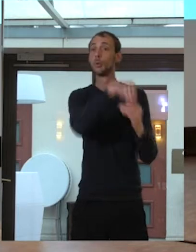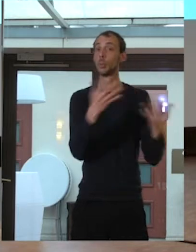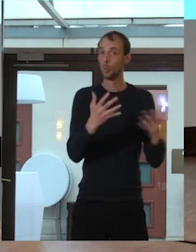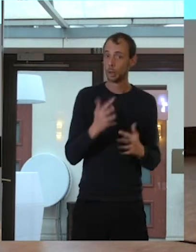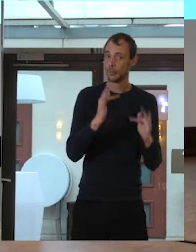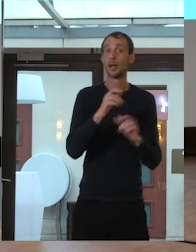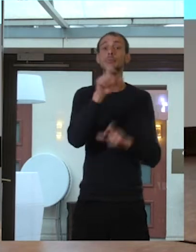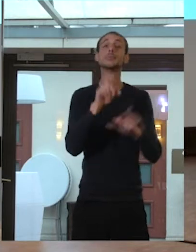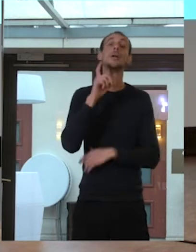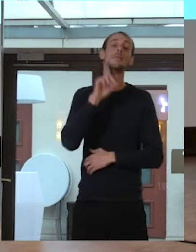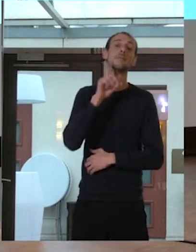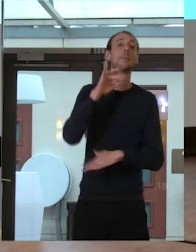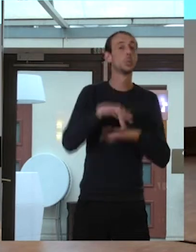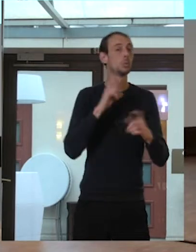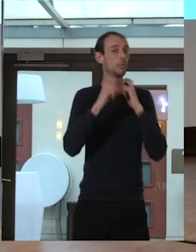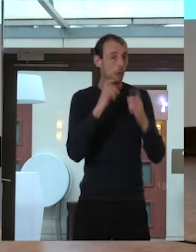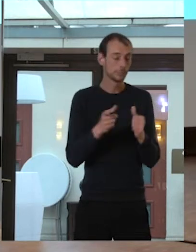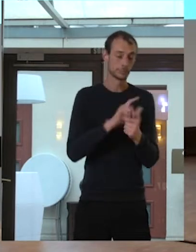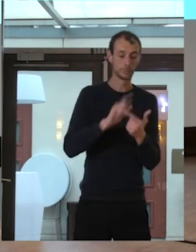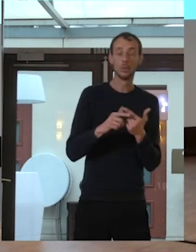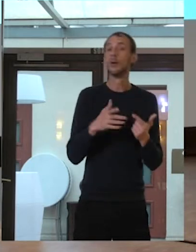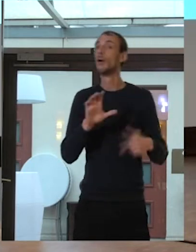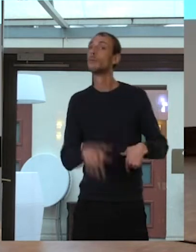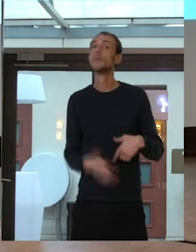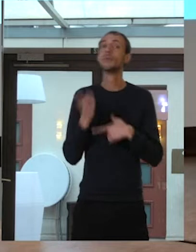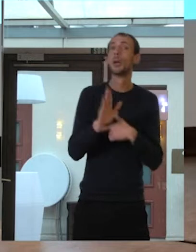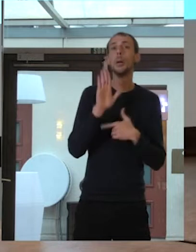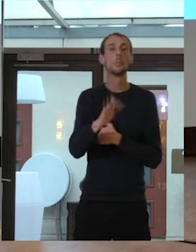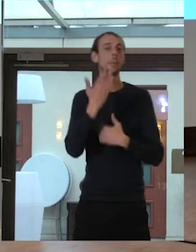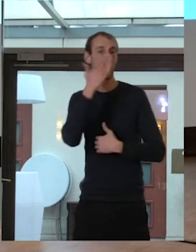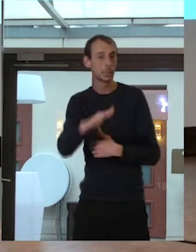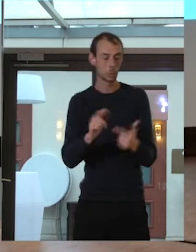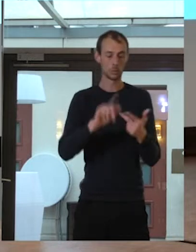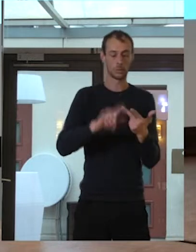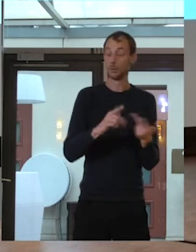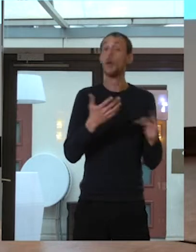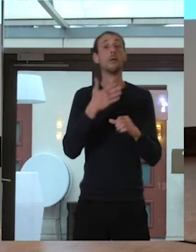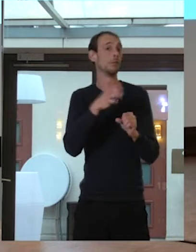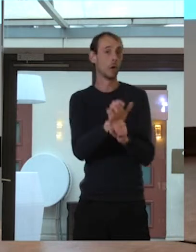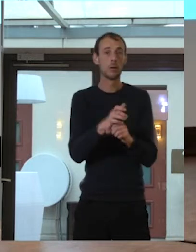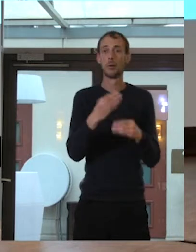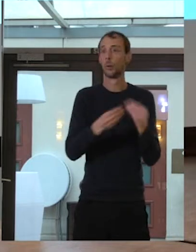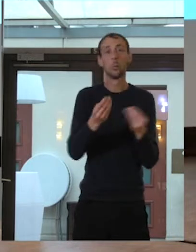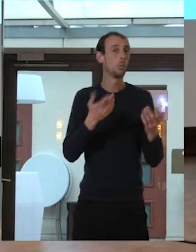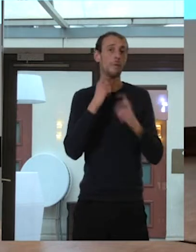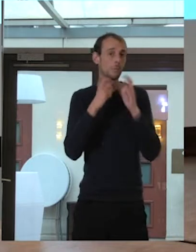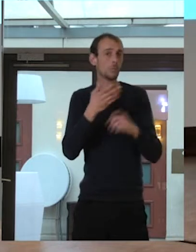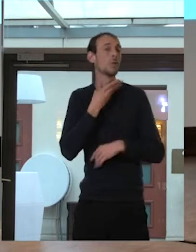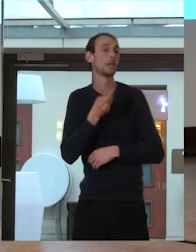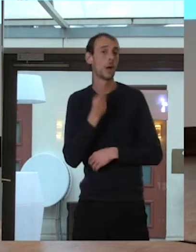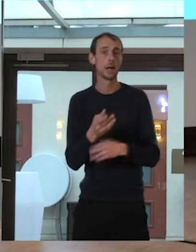l'impact des comportements virils, les viols et violences sexuelles, mais aussi des inégalités de tout ordre, qu'elles